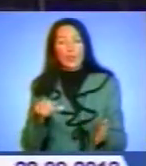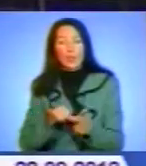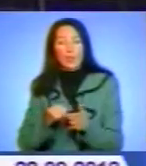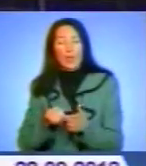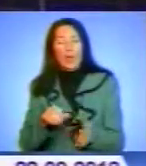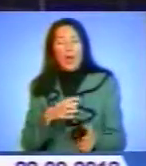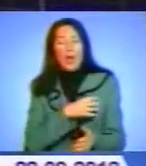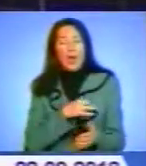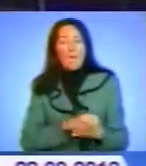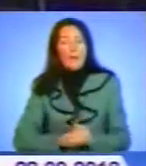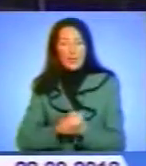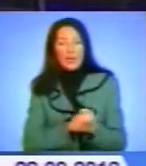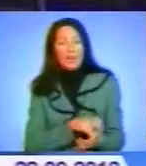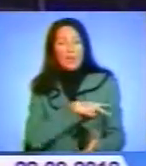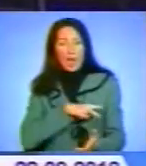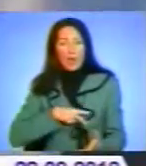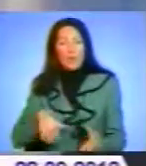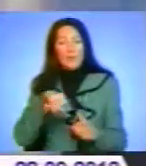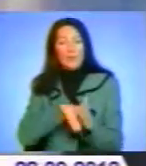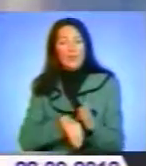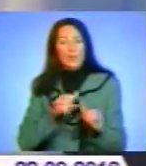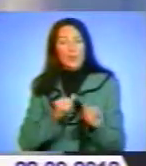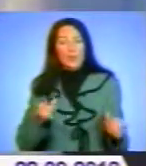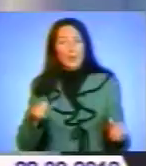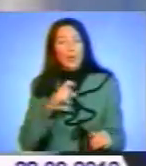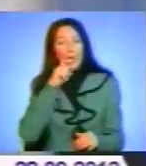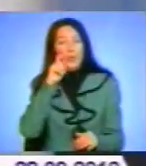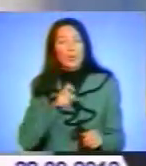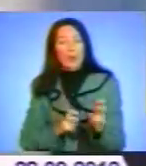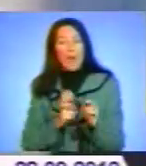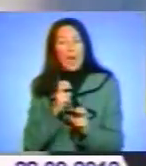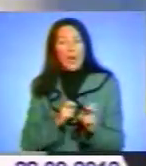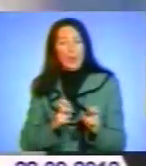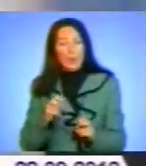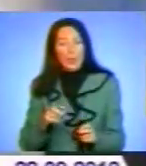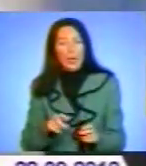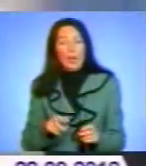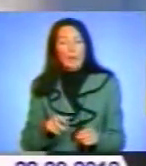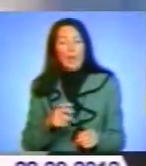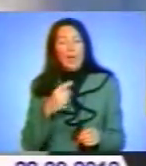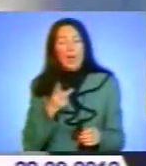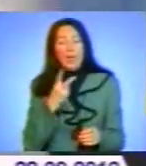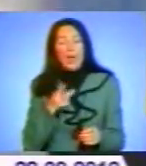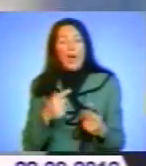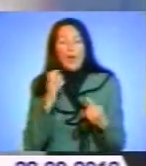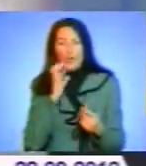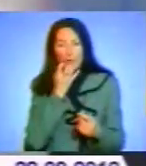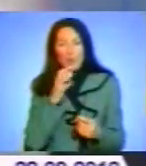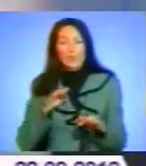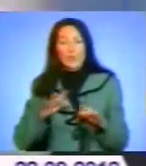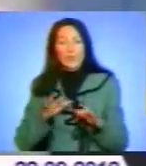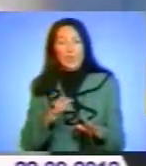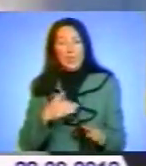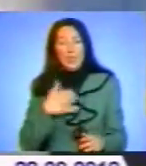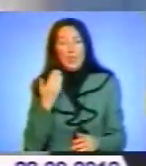внесок у розвиток вітчизняної економіки. Представляєте серйозне, велике движение, и мы на